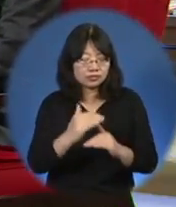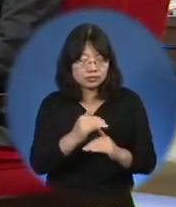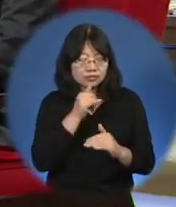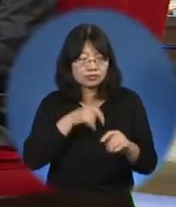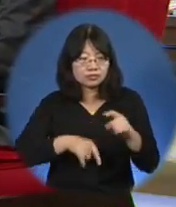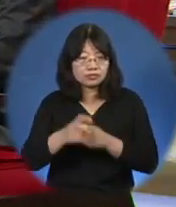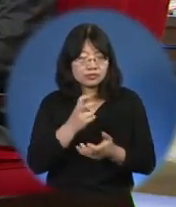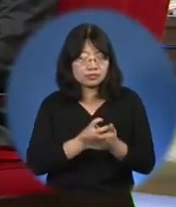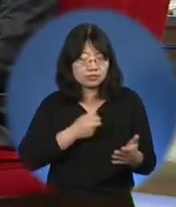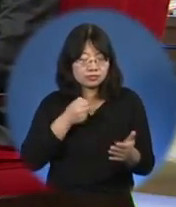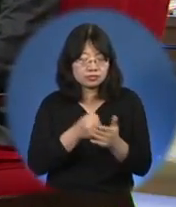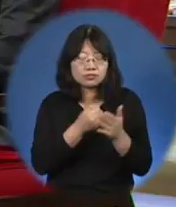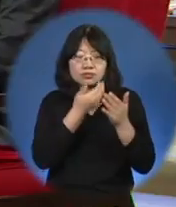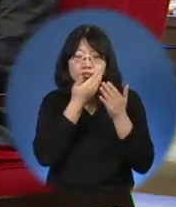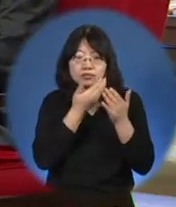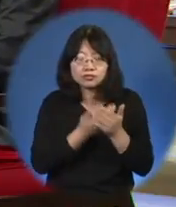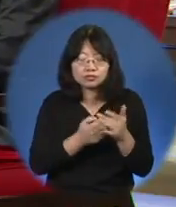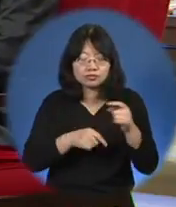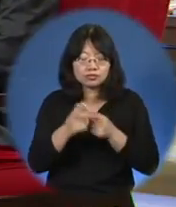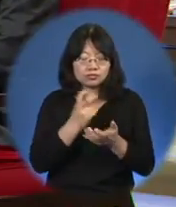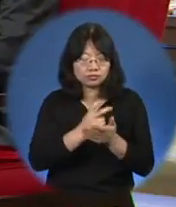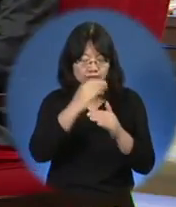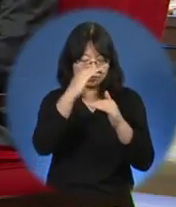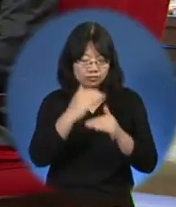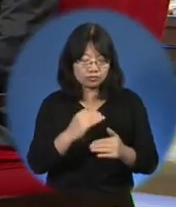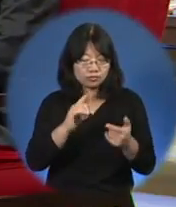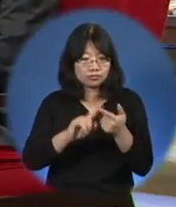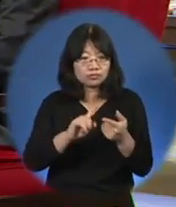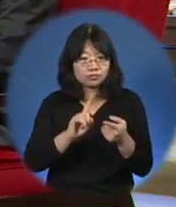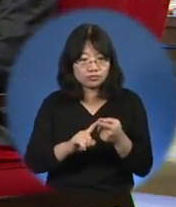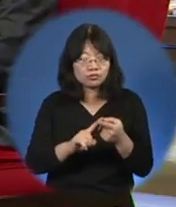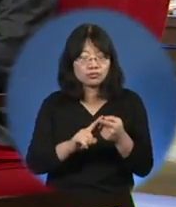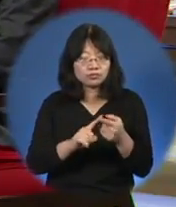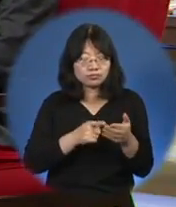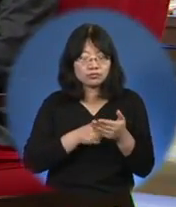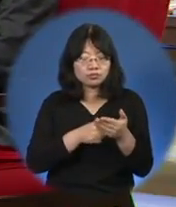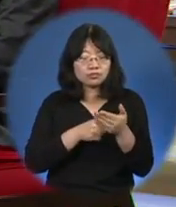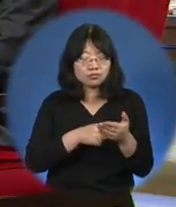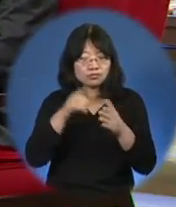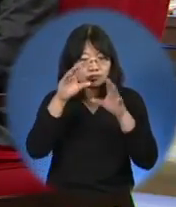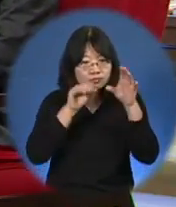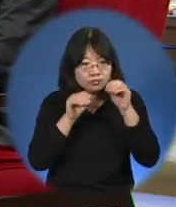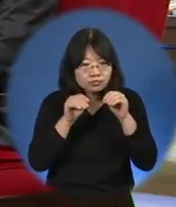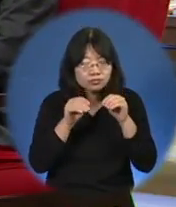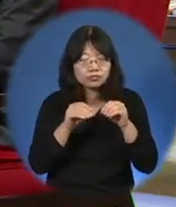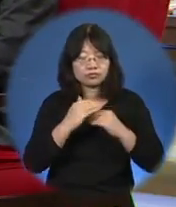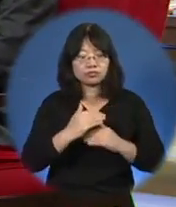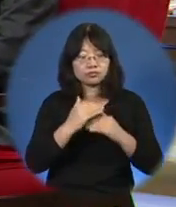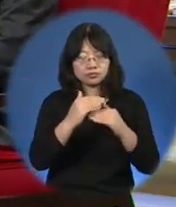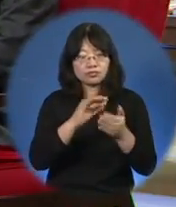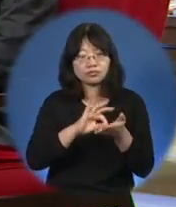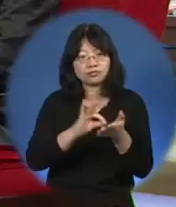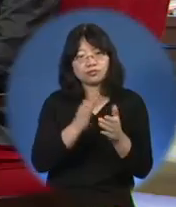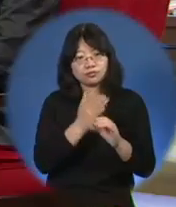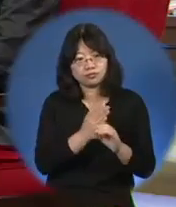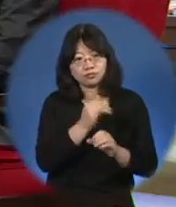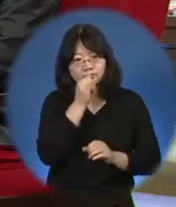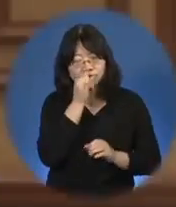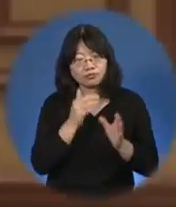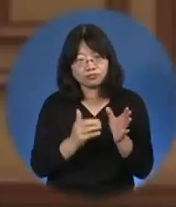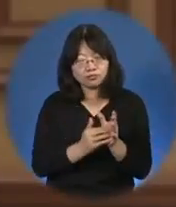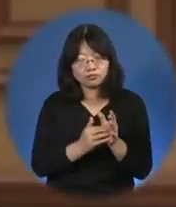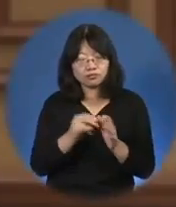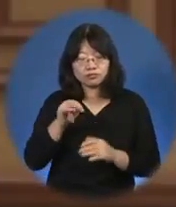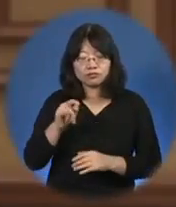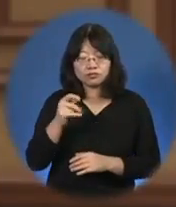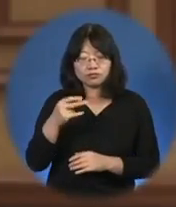정책 결정에 중요한 정책 사안에 대해서 그 의견을 듣는 그런 예, 절차로 예. 활용을 하고 있습니다. 그러니까